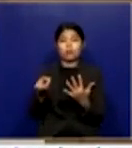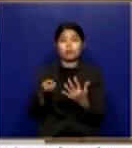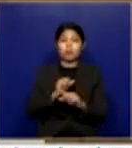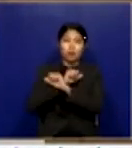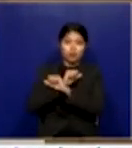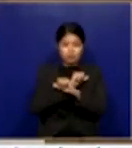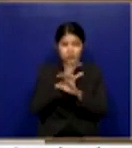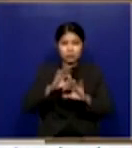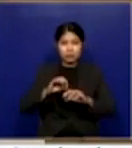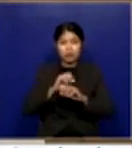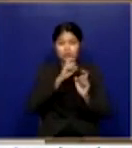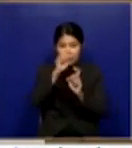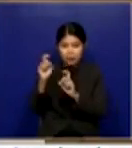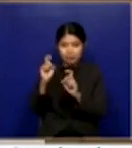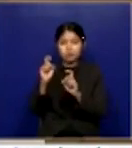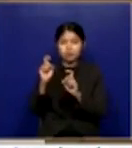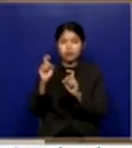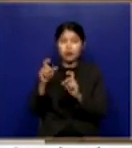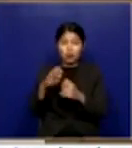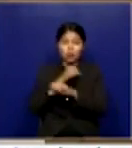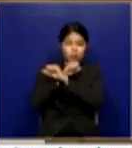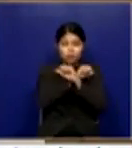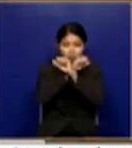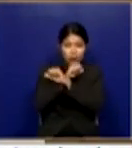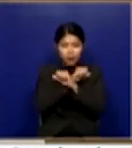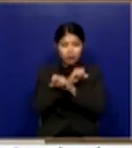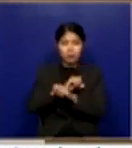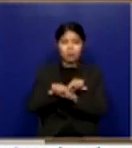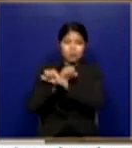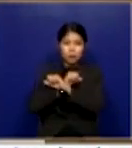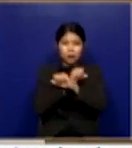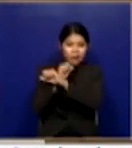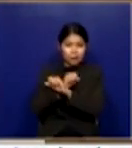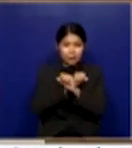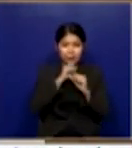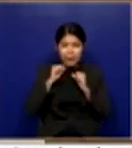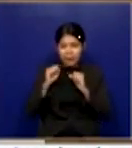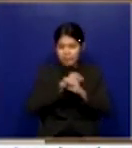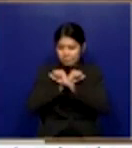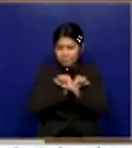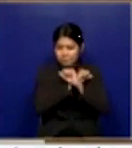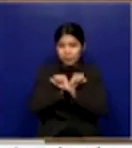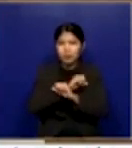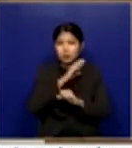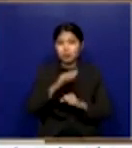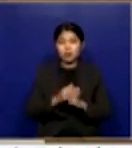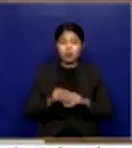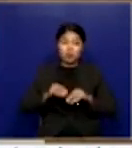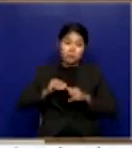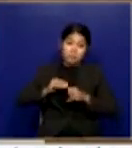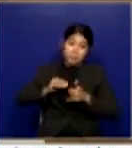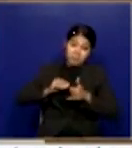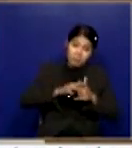ครับที่อยู่ที่เราสามารถจะรองรับการพัฒนาต่อนั้นได้มากน้อยเพียงใดถ้า Super Spider